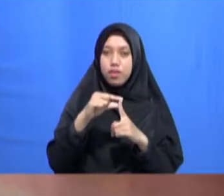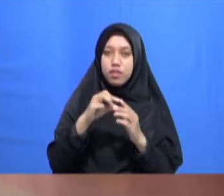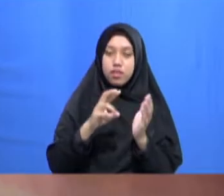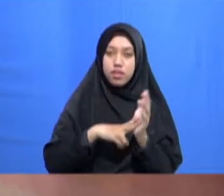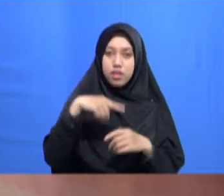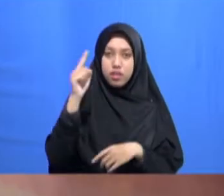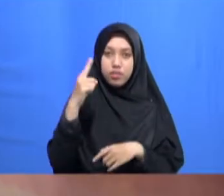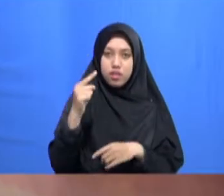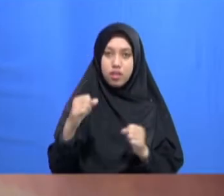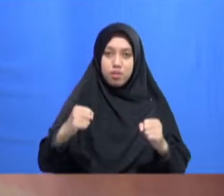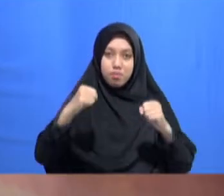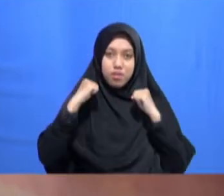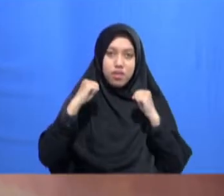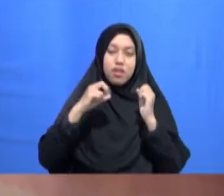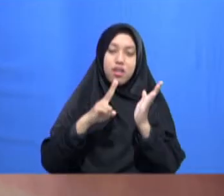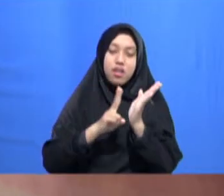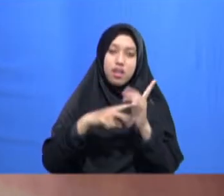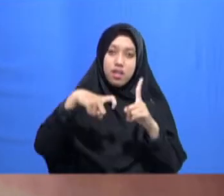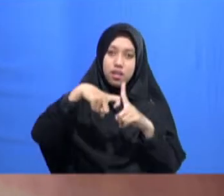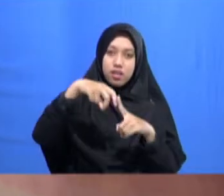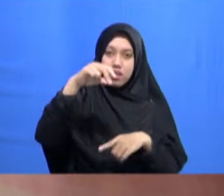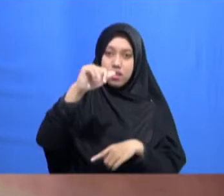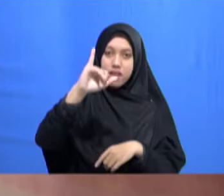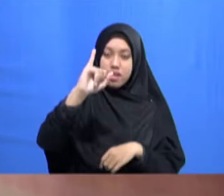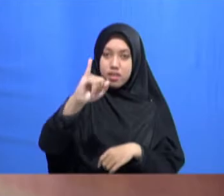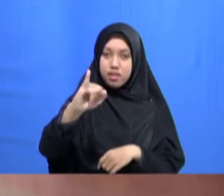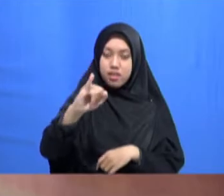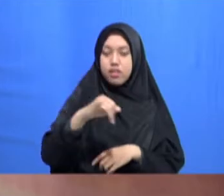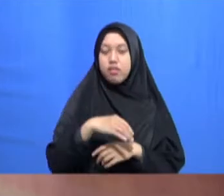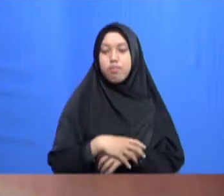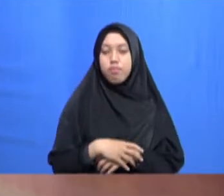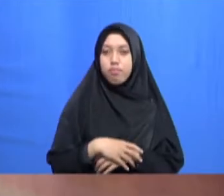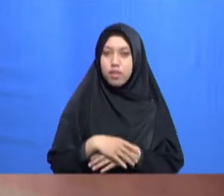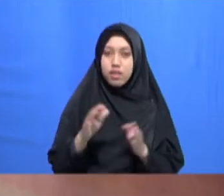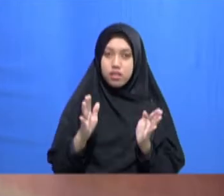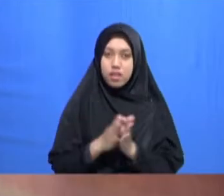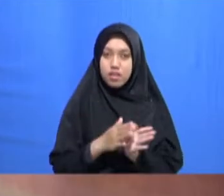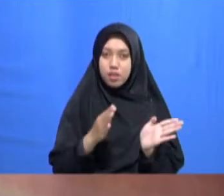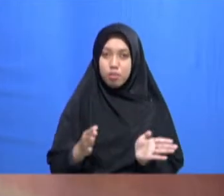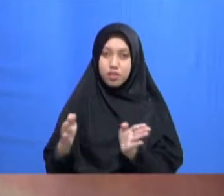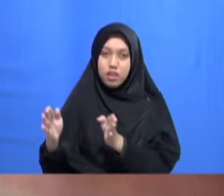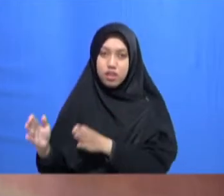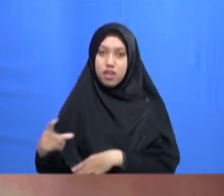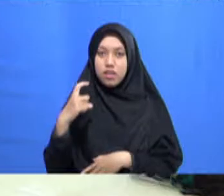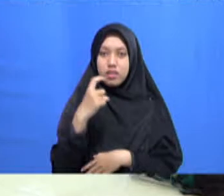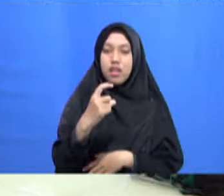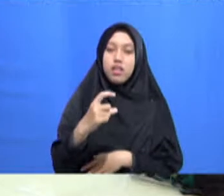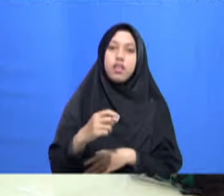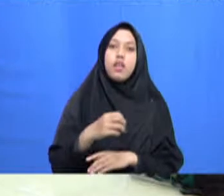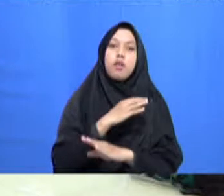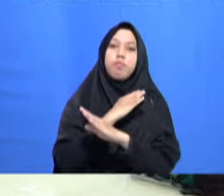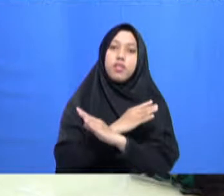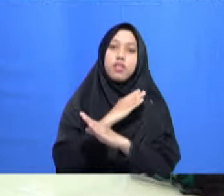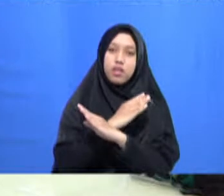memperkokoh negara kesatuan Republik Indonesia dan kebangsaan, serta kebijakan dan strategi